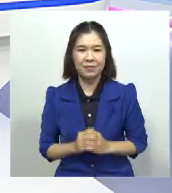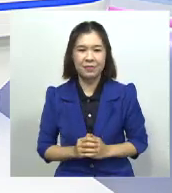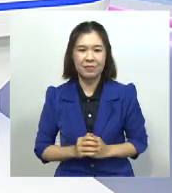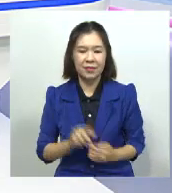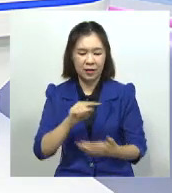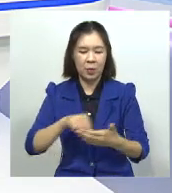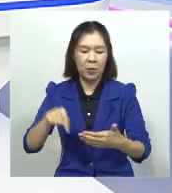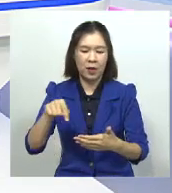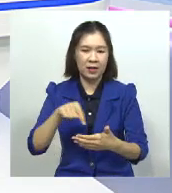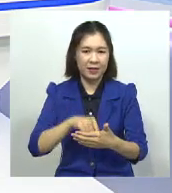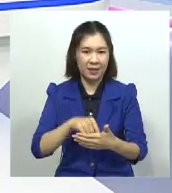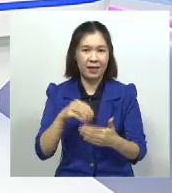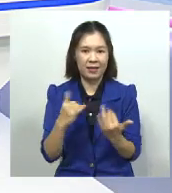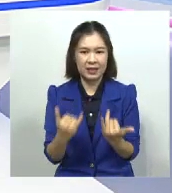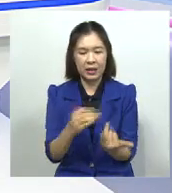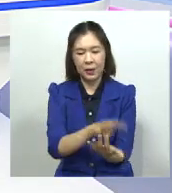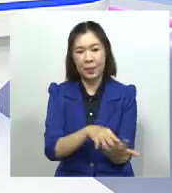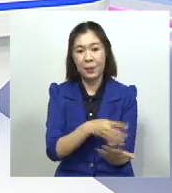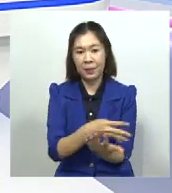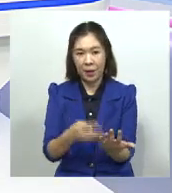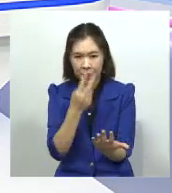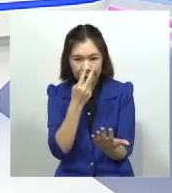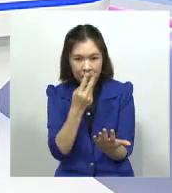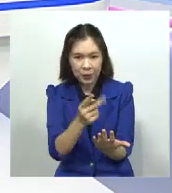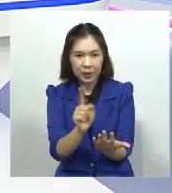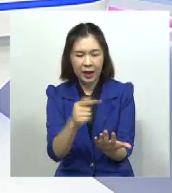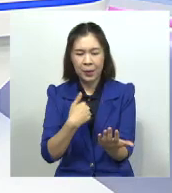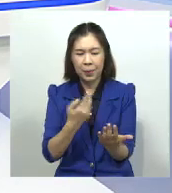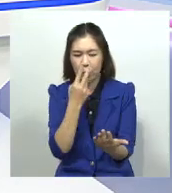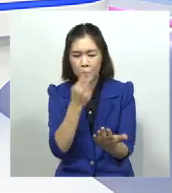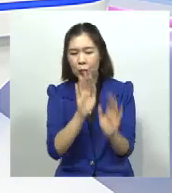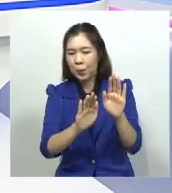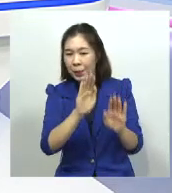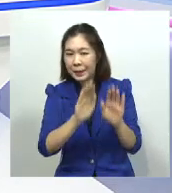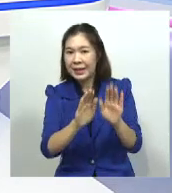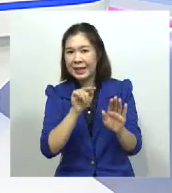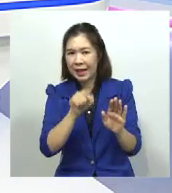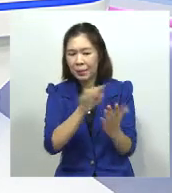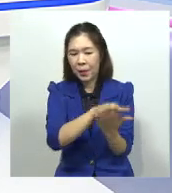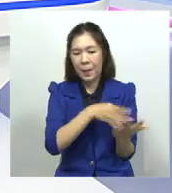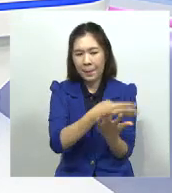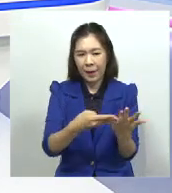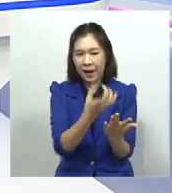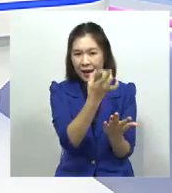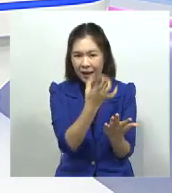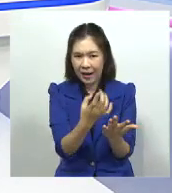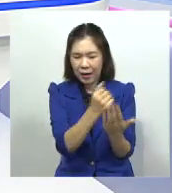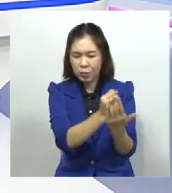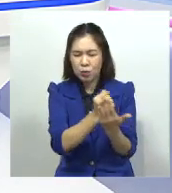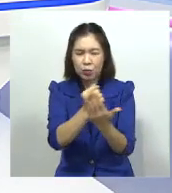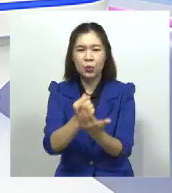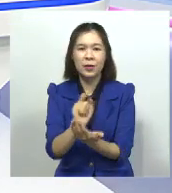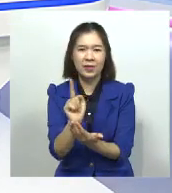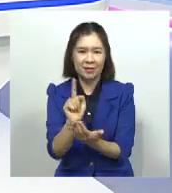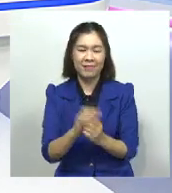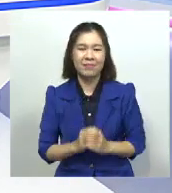ครับในส่วนของการเลือกตั้งครั้งนี้ไปดูนโยบายของแต่ละพรรคกันหน่อยนะครับนำมาเปรียบเทียบครับว่าแต่ละพรรคนั้นมีนโยบายอะไรที่จะมาช่วงชิง